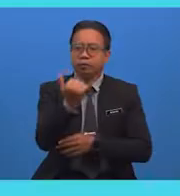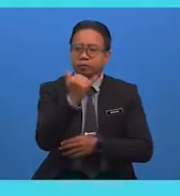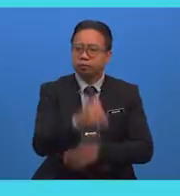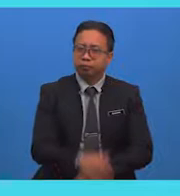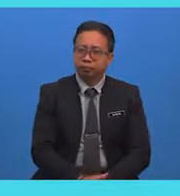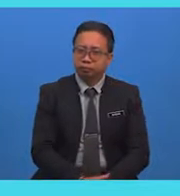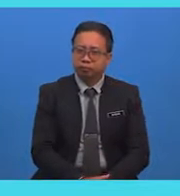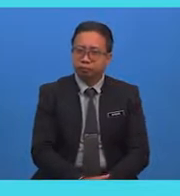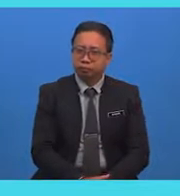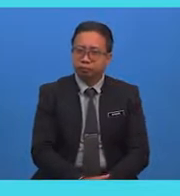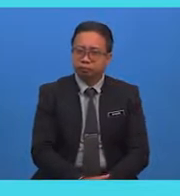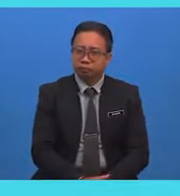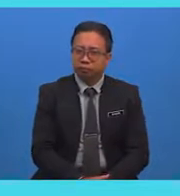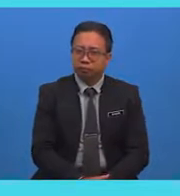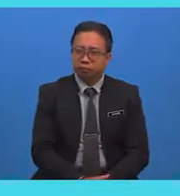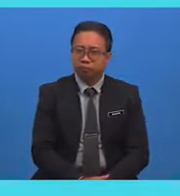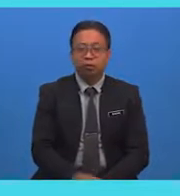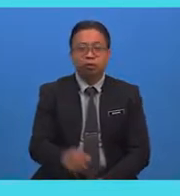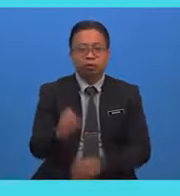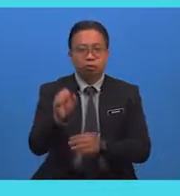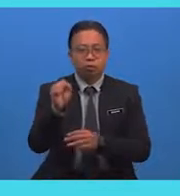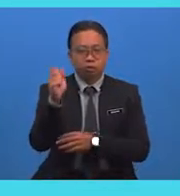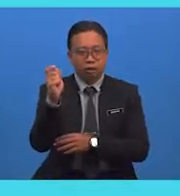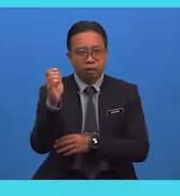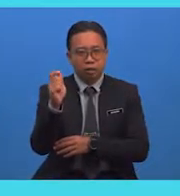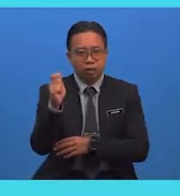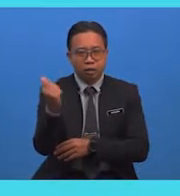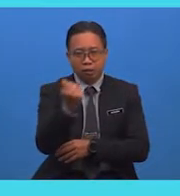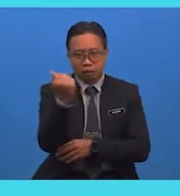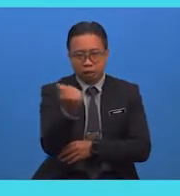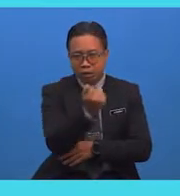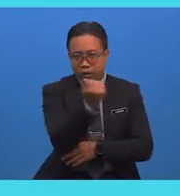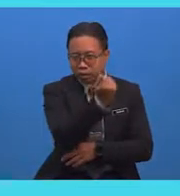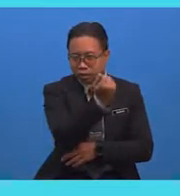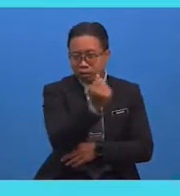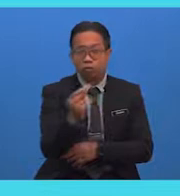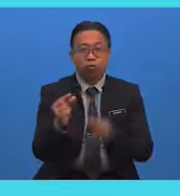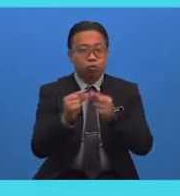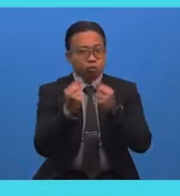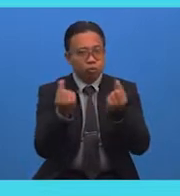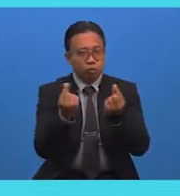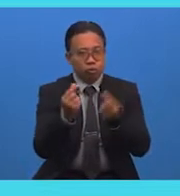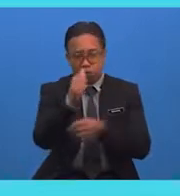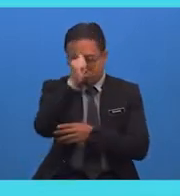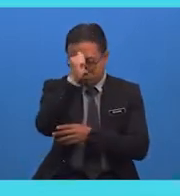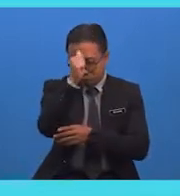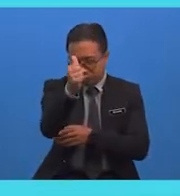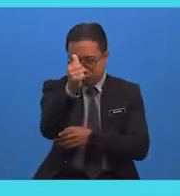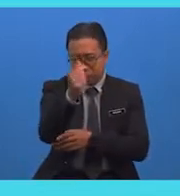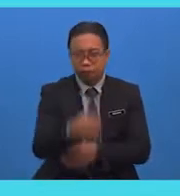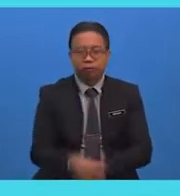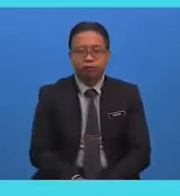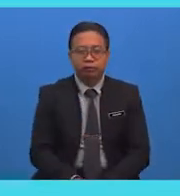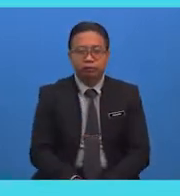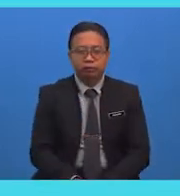baik? Berdasarkan surah Al-Baqarah ayat 168 ini juga, Allah Subhanahu Wa Taala